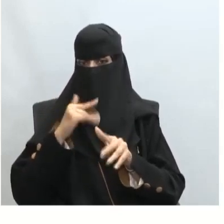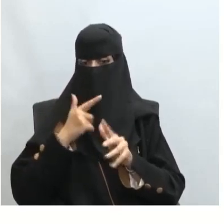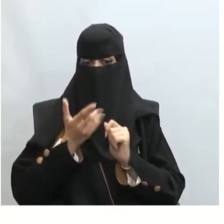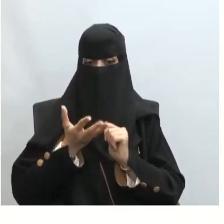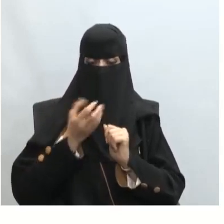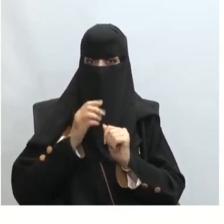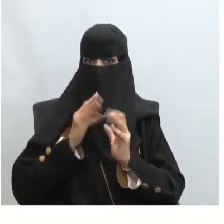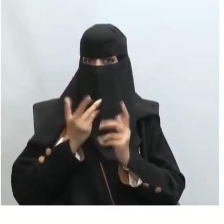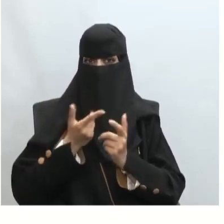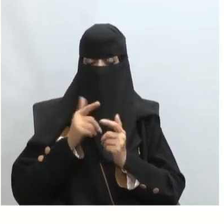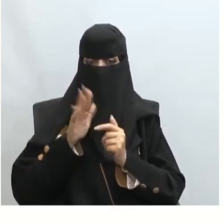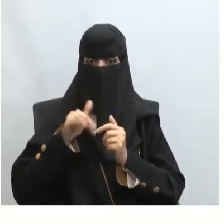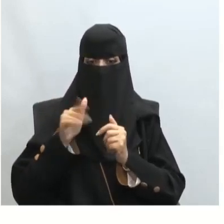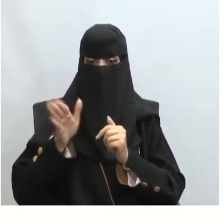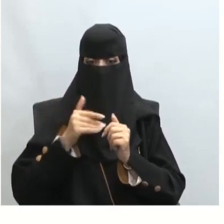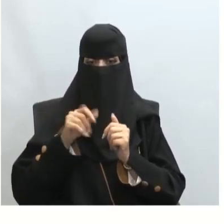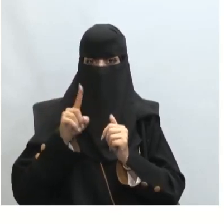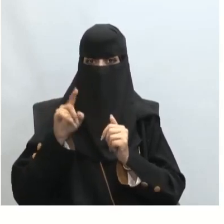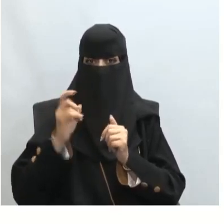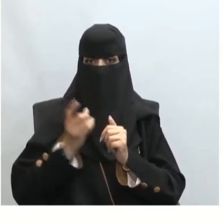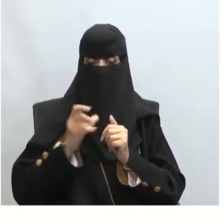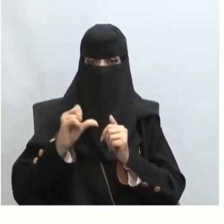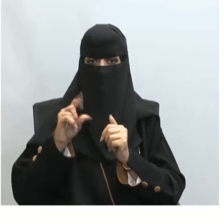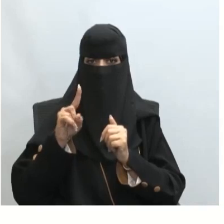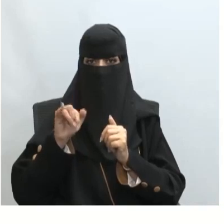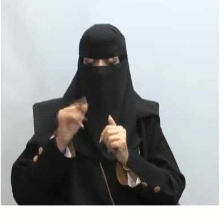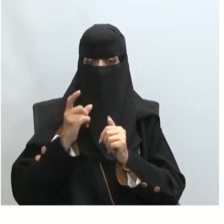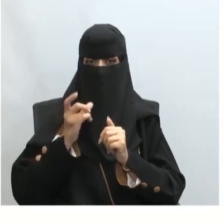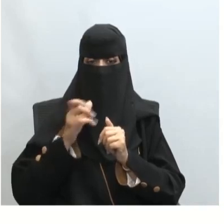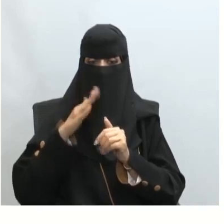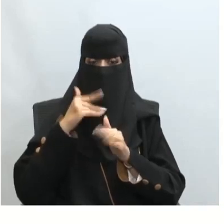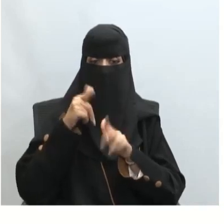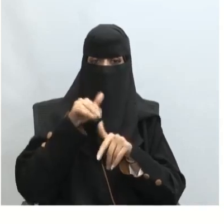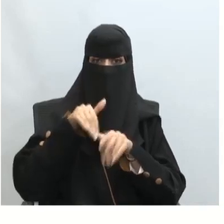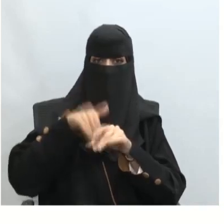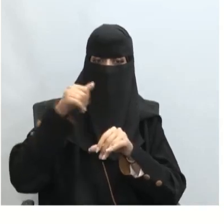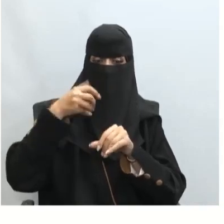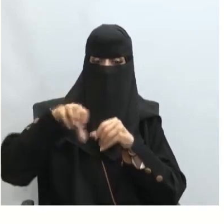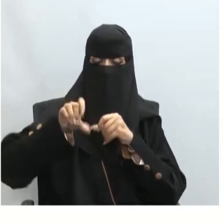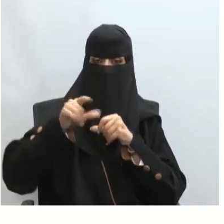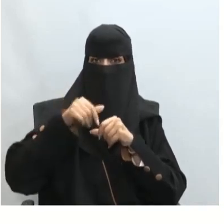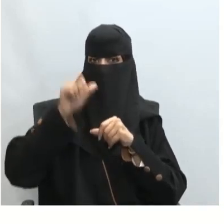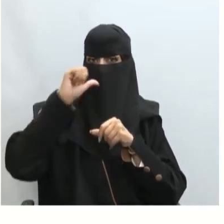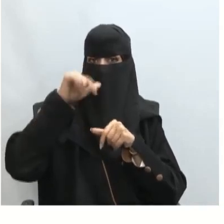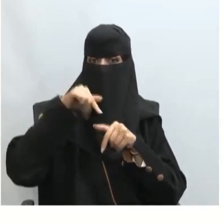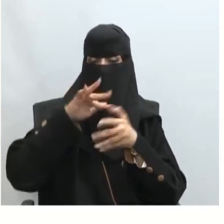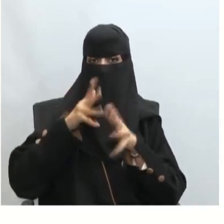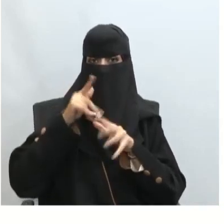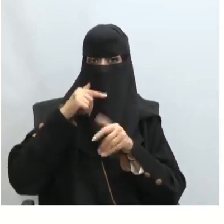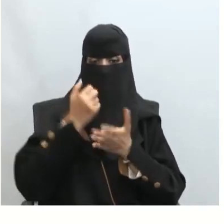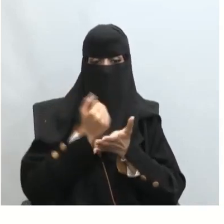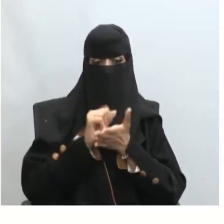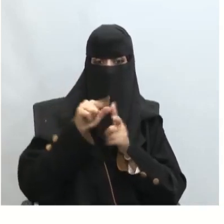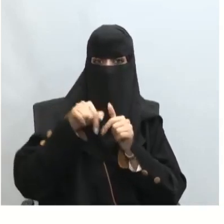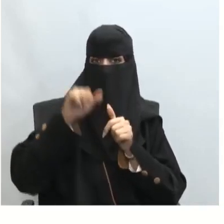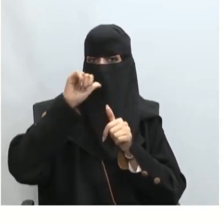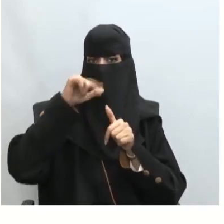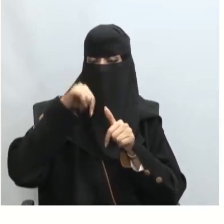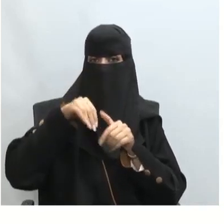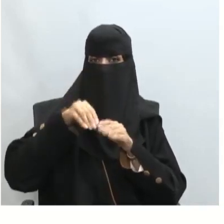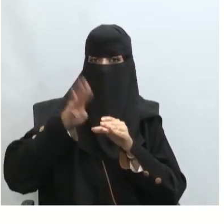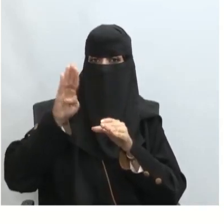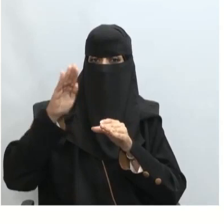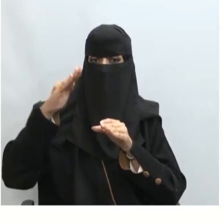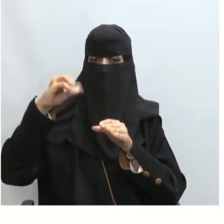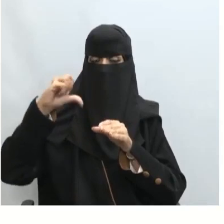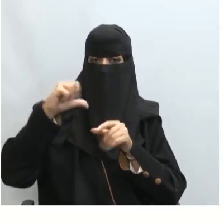سيعطيني هنا ايضا سيعطيني بروبين وسيعطيني الجزيء ماء اذا حذف ما من كحول